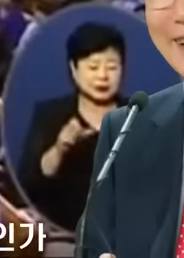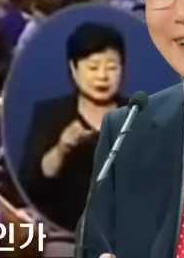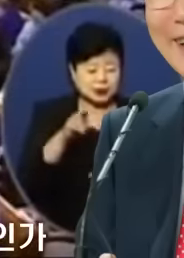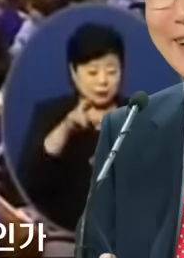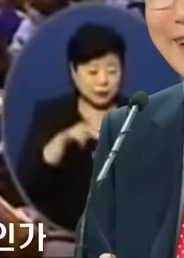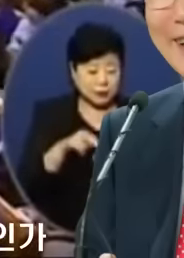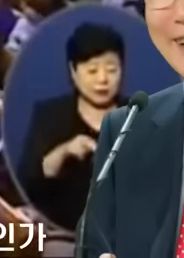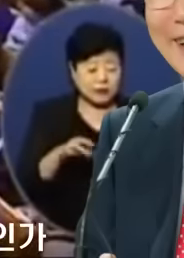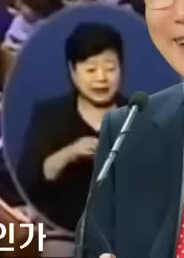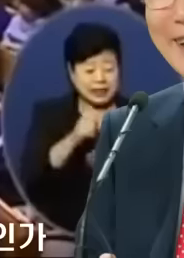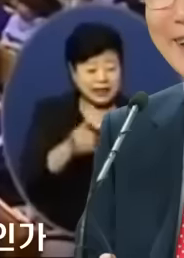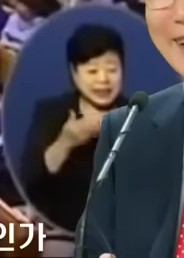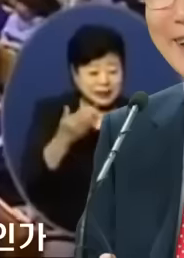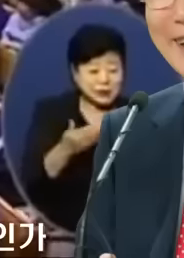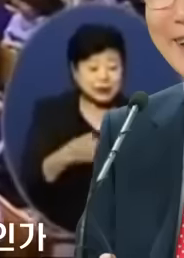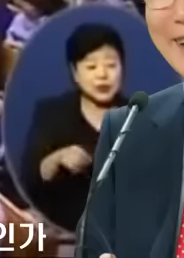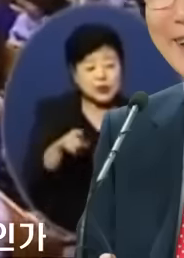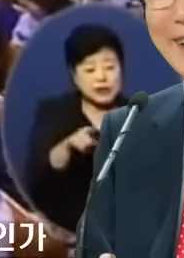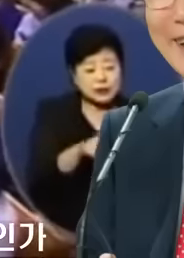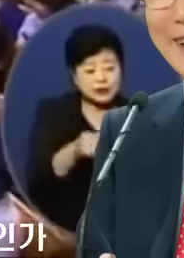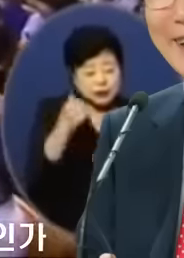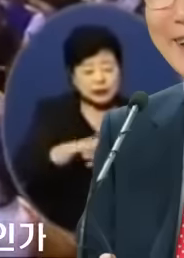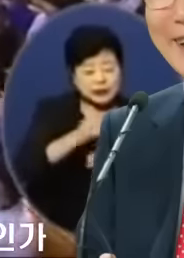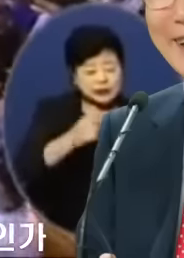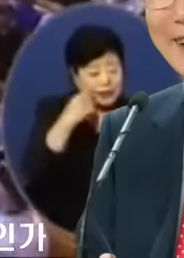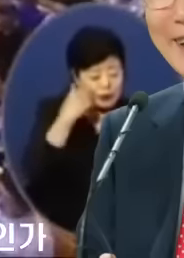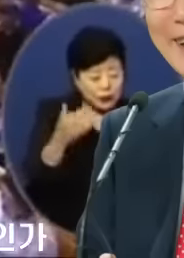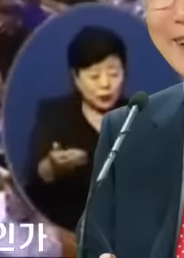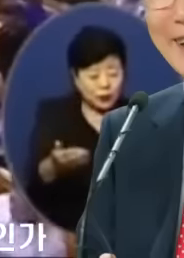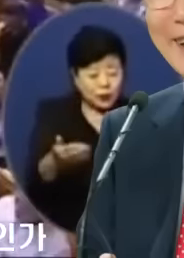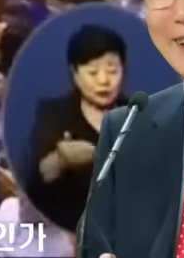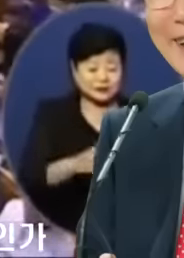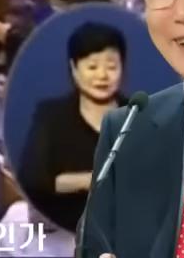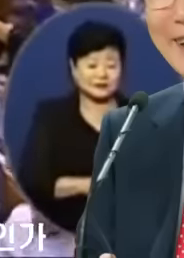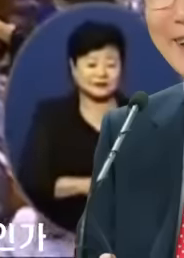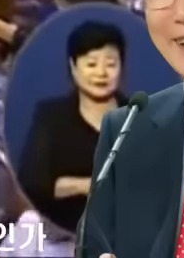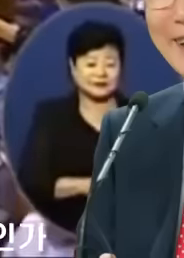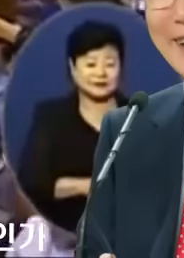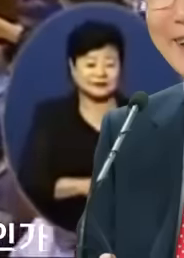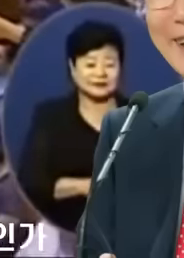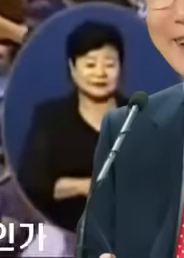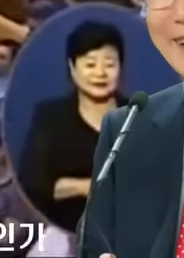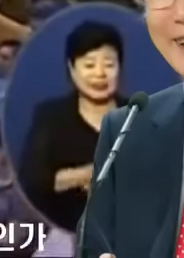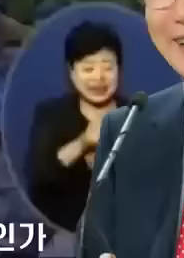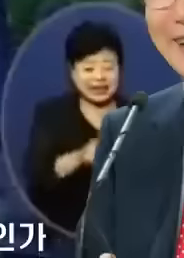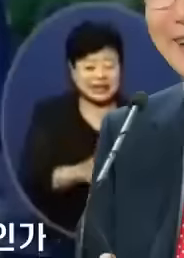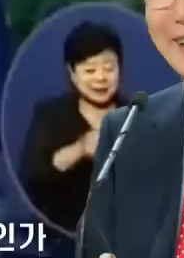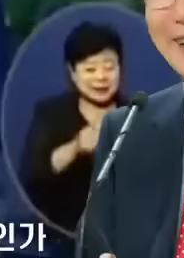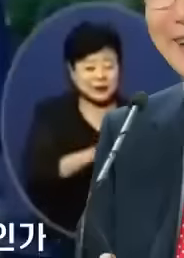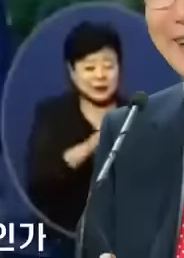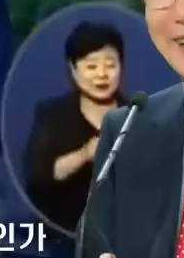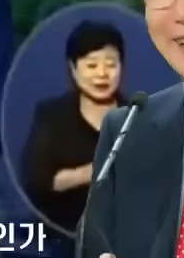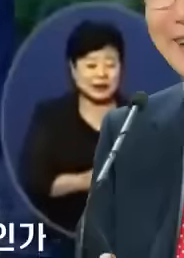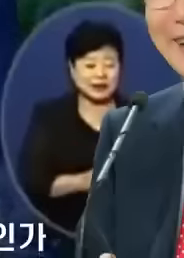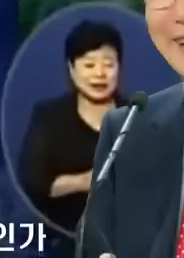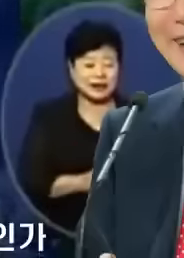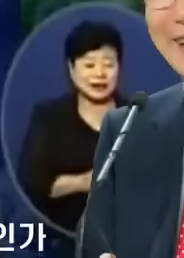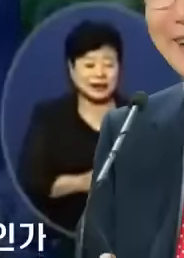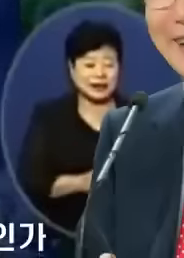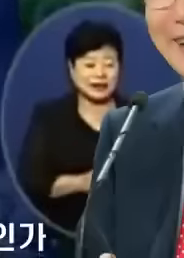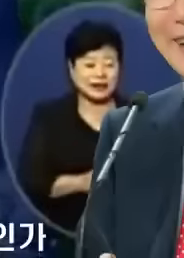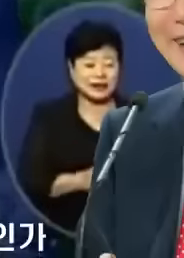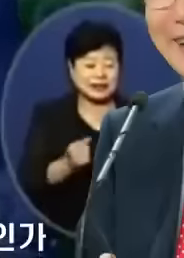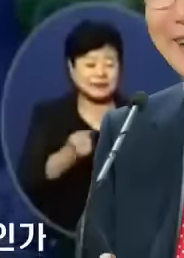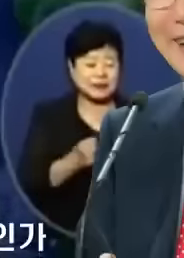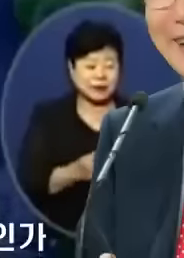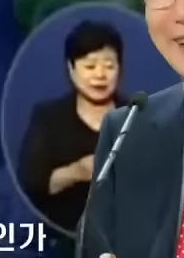보면 만일 하나님이 우리를 위하시면 누가 우리를 대적하리요. 다시 말하면 하나님이 우리의 빼기면